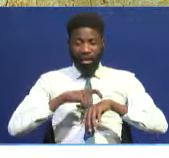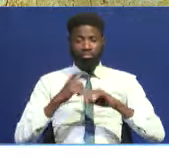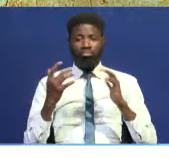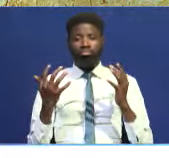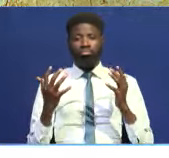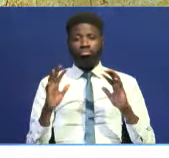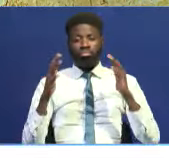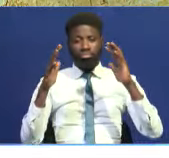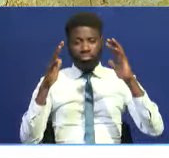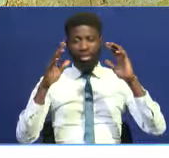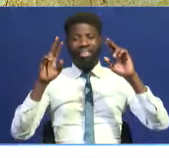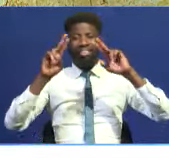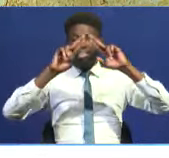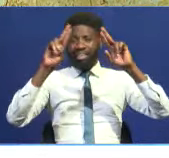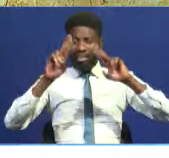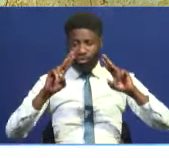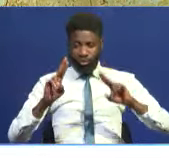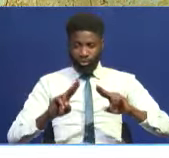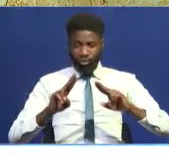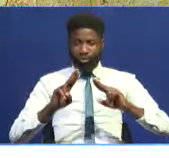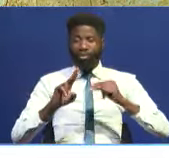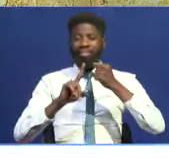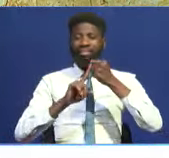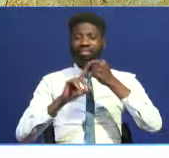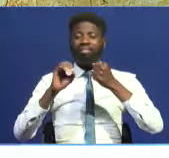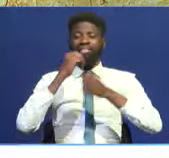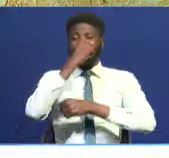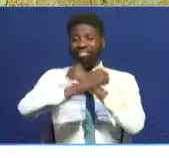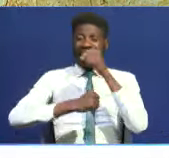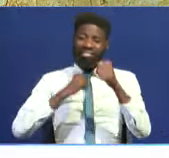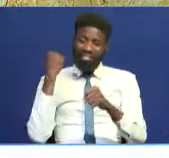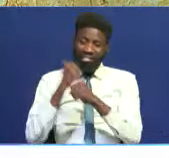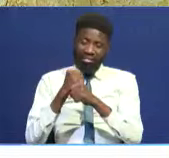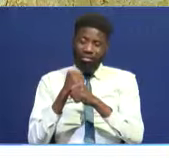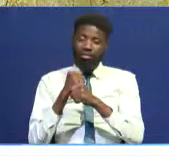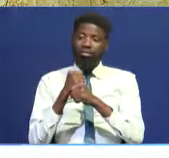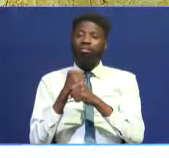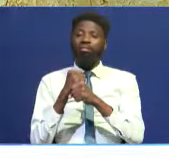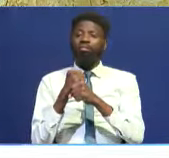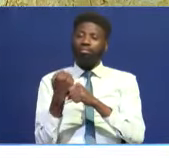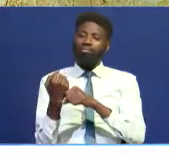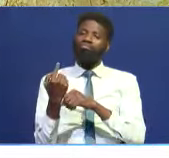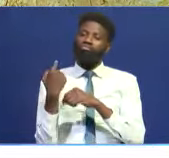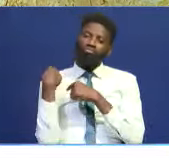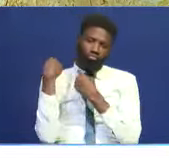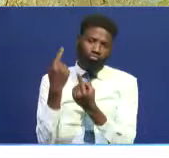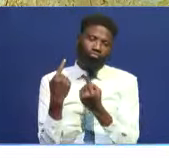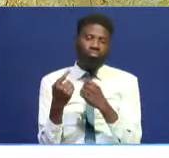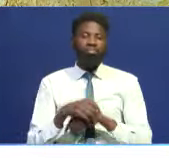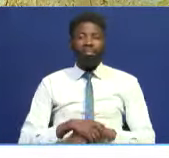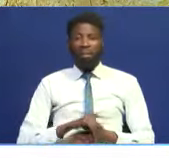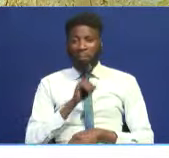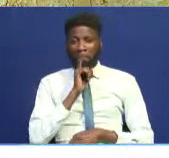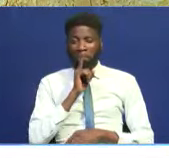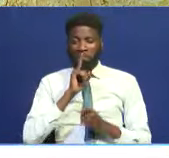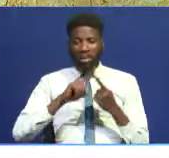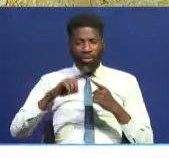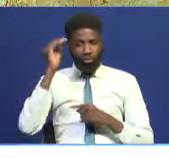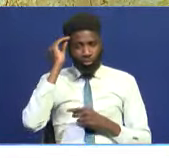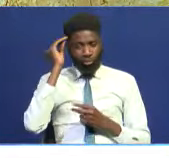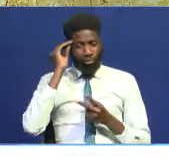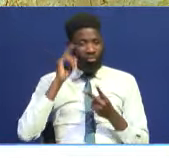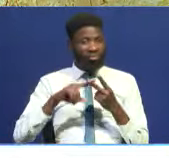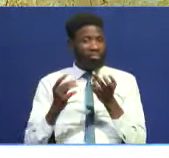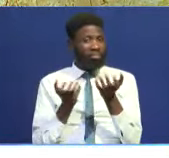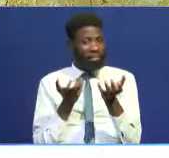kitaifa ya miaka 60 ya Misri, Atia alitaja sekta za elimu, biashara, afya na usalama kuwa